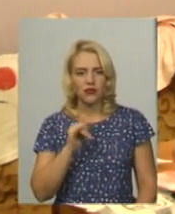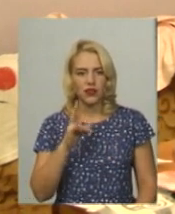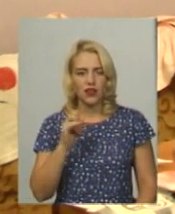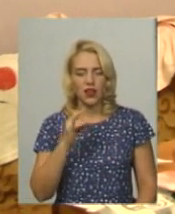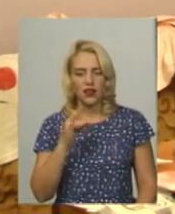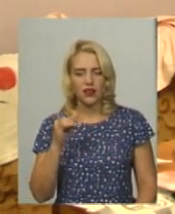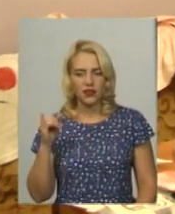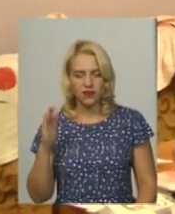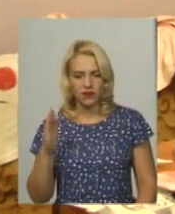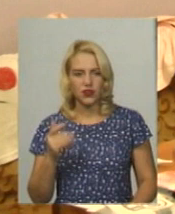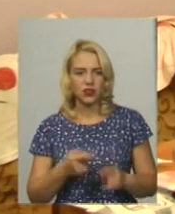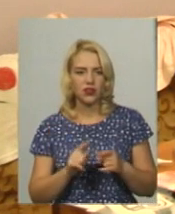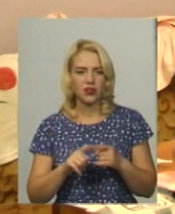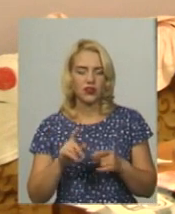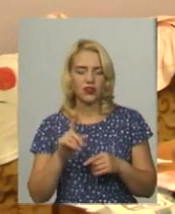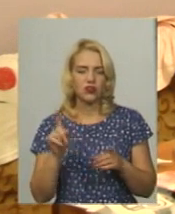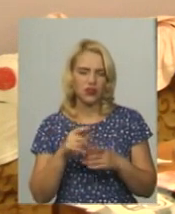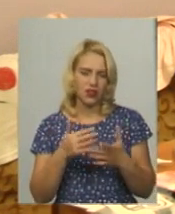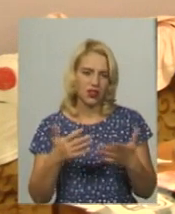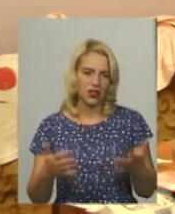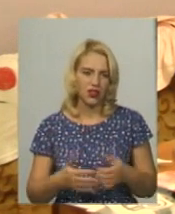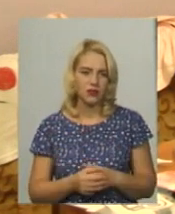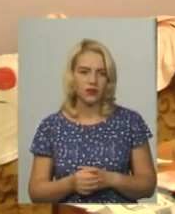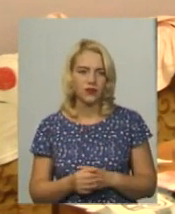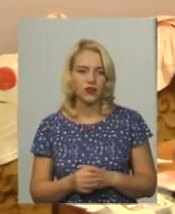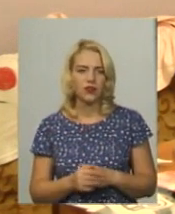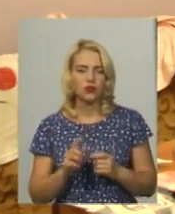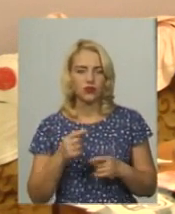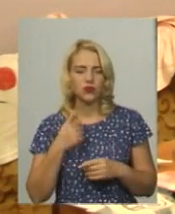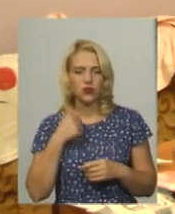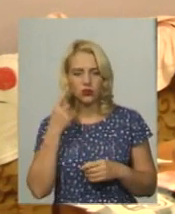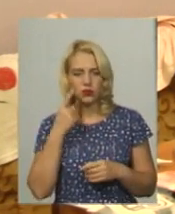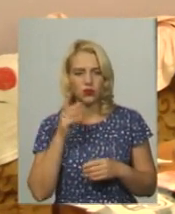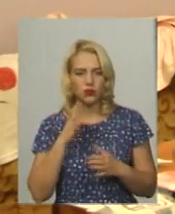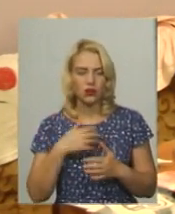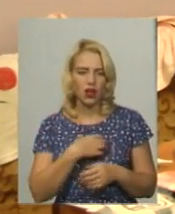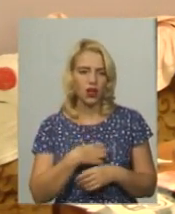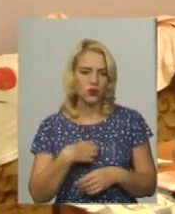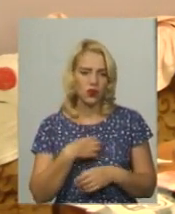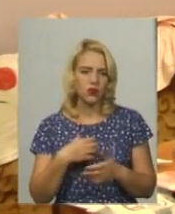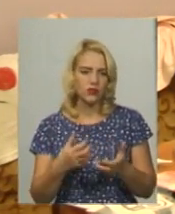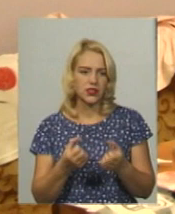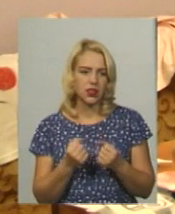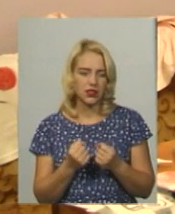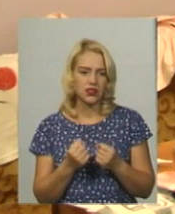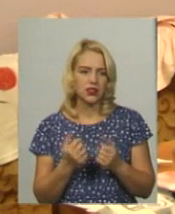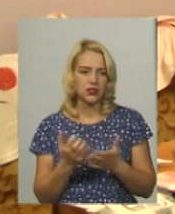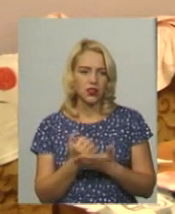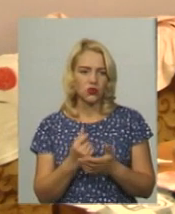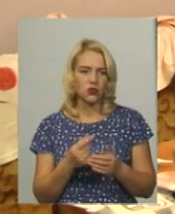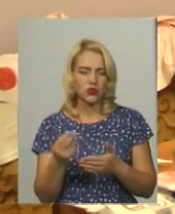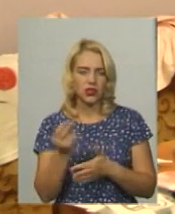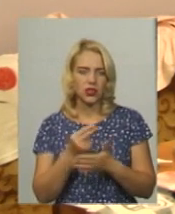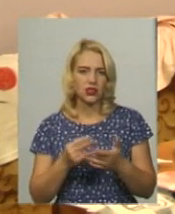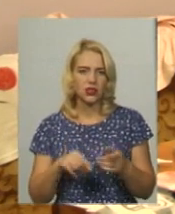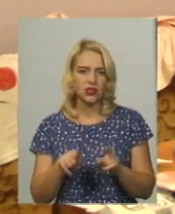тварини не виступали в цирках, ну і тому подібне. Тому я думаю, буде актуально взяти, знаходити картинки